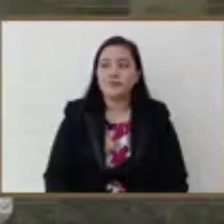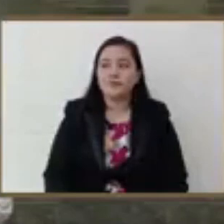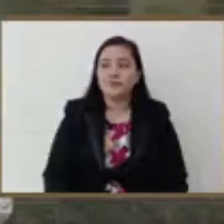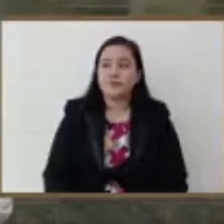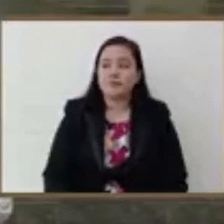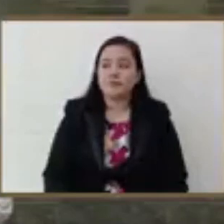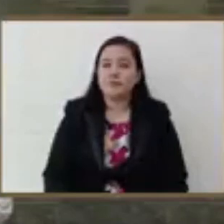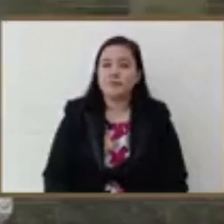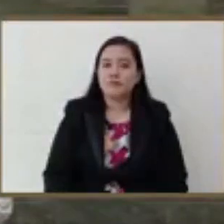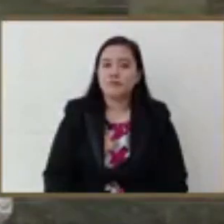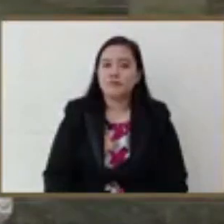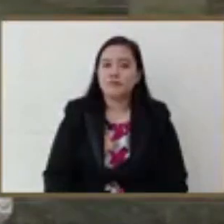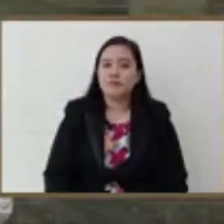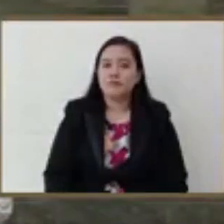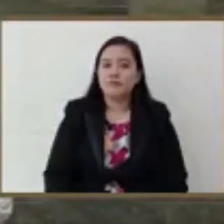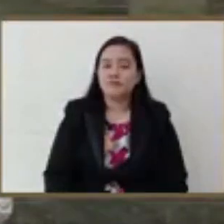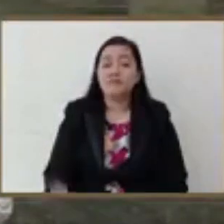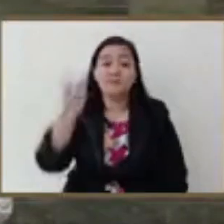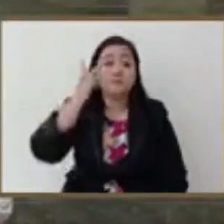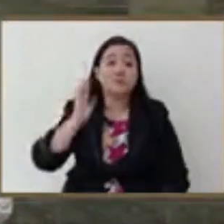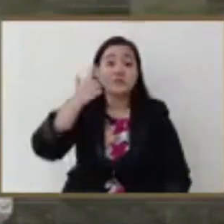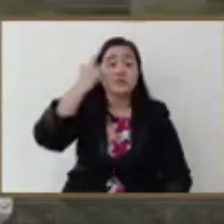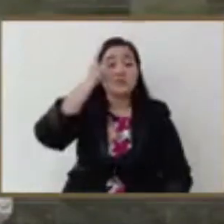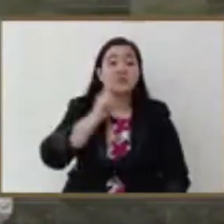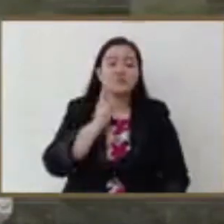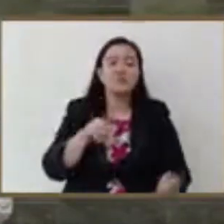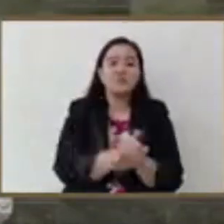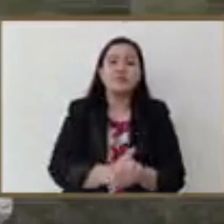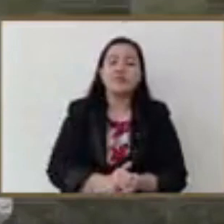Yeah, understand kung bakit ingat na ingat ako magpasa ng responsibility.